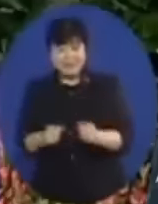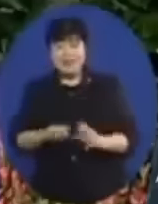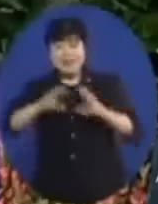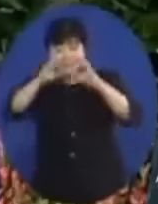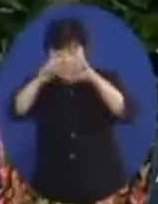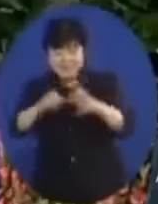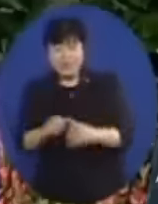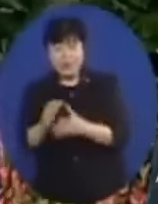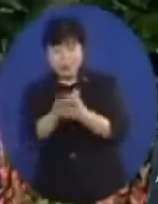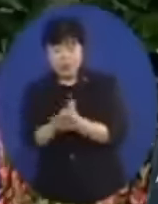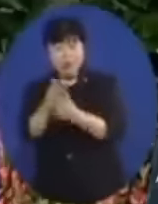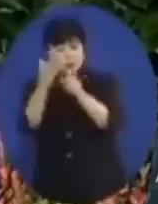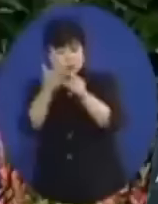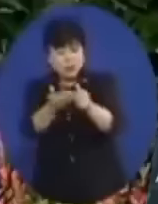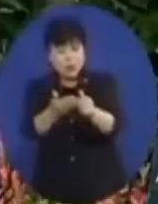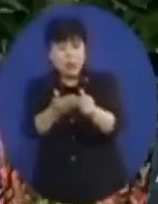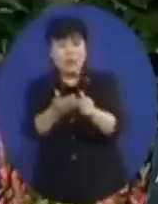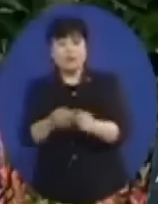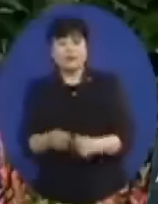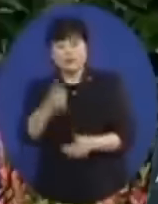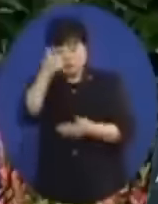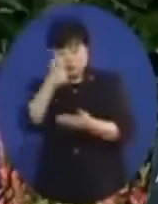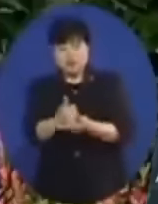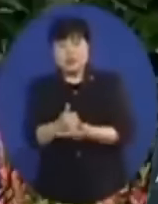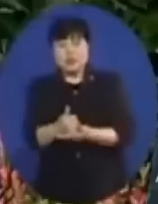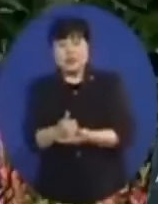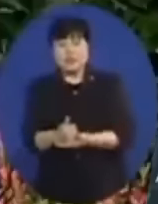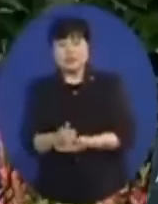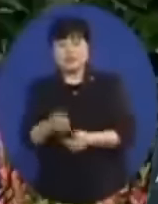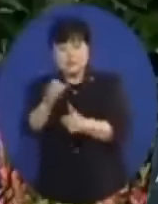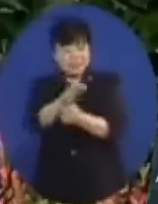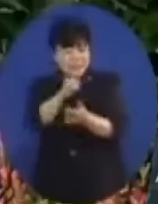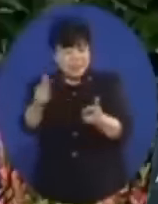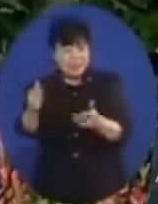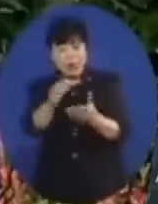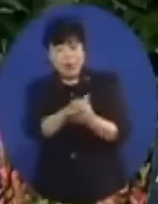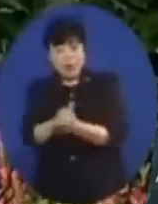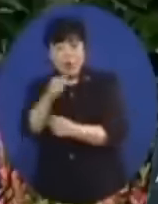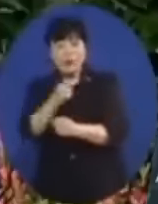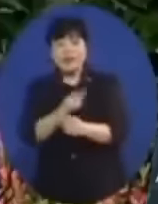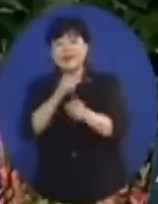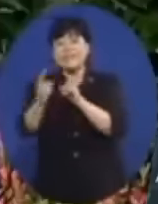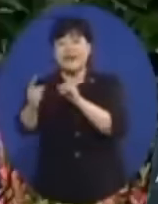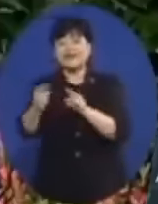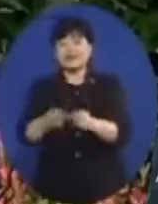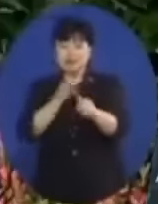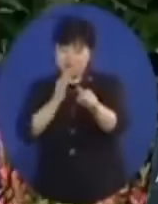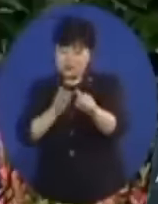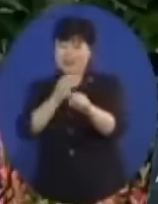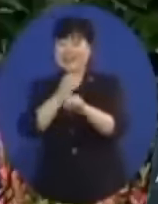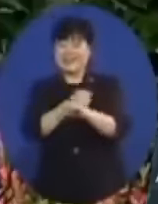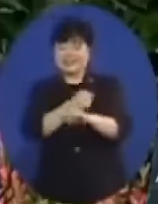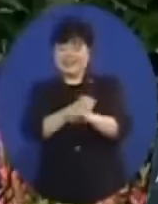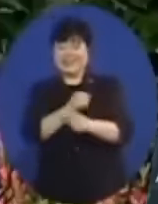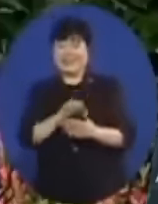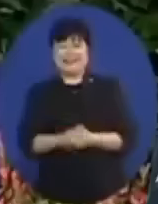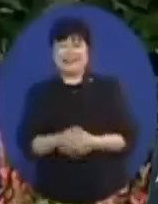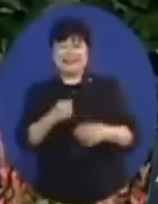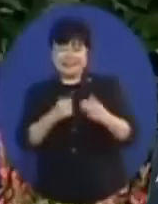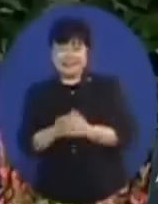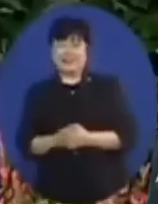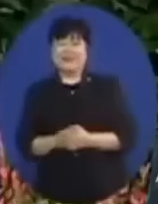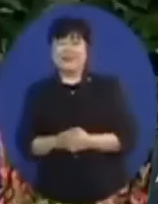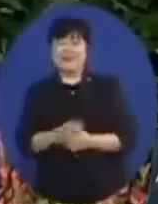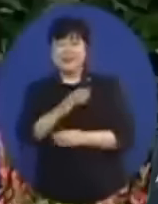세상을 자기와 화목하게 하시며 그들의 죄를 그들에게 돌리지 아니하시고 화목케 하는 말씀을 우리에게 부탁하시느니라. 그러므로